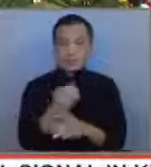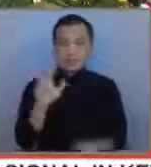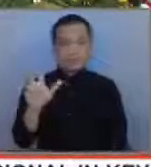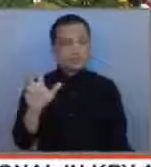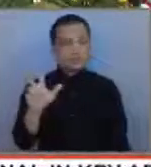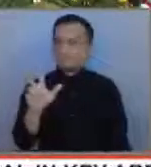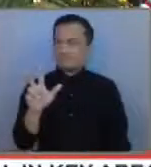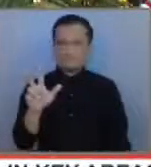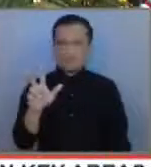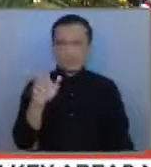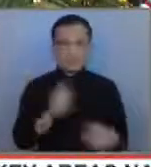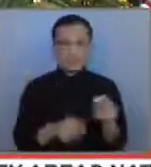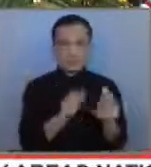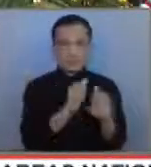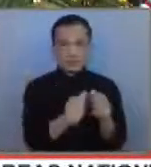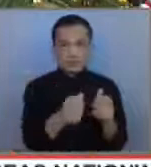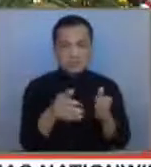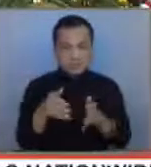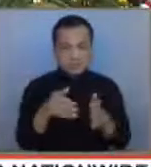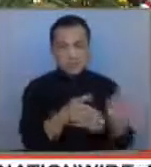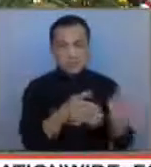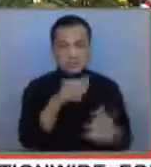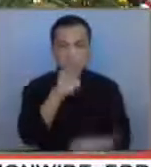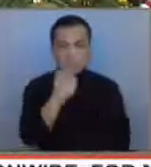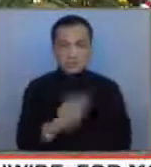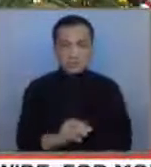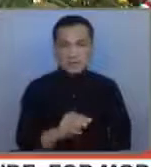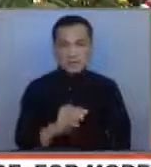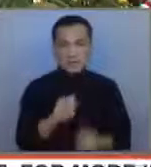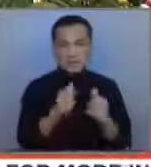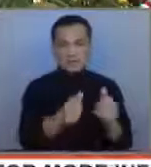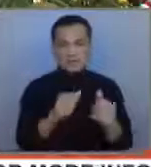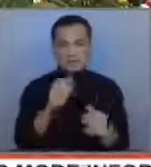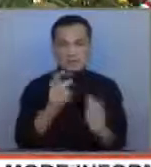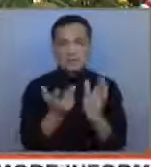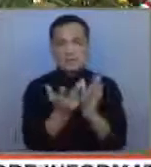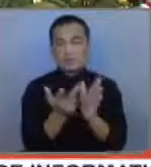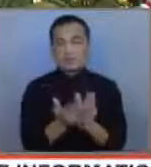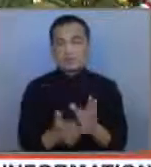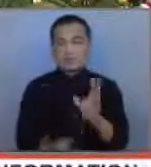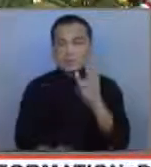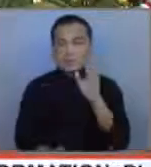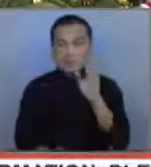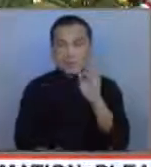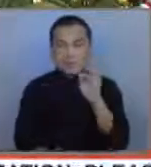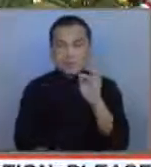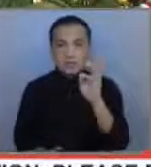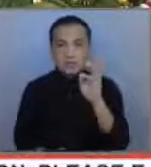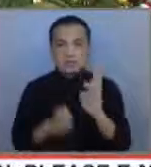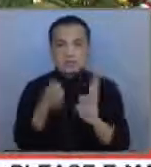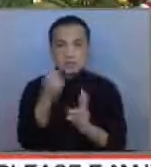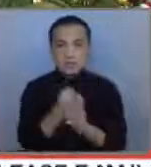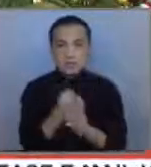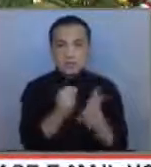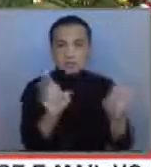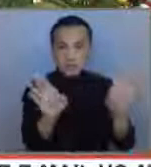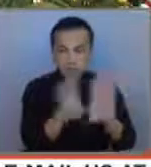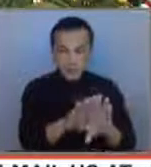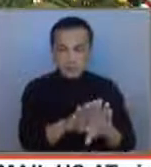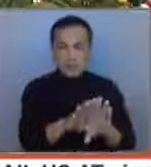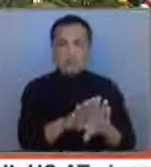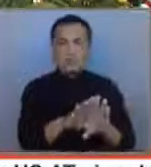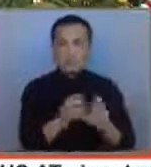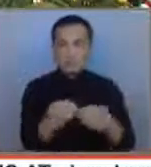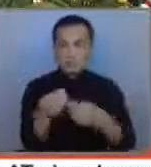ang isang bahagi ng Meralco Avenue sa Pasig City. 6 na taon po itong isasara sa mga motorista para bigyang daan ng